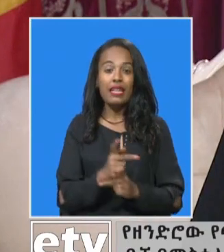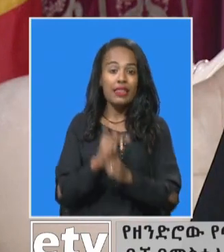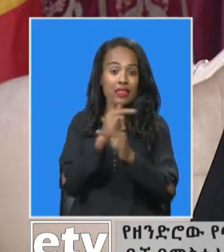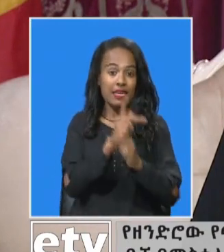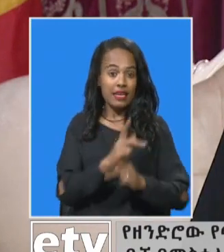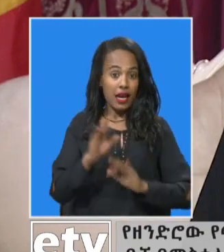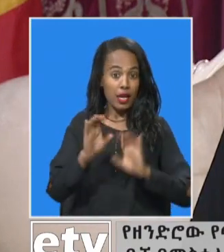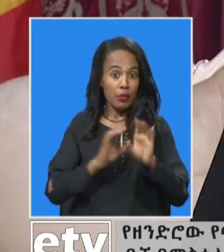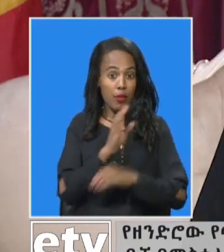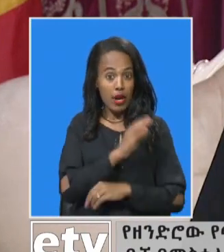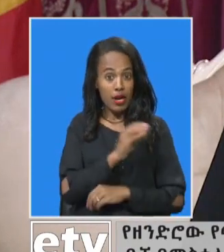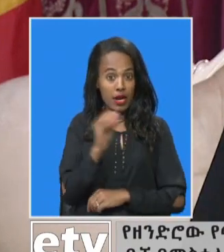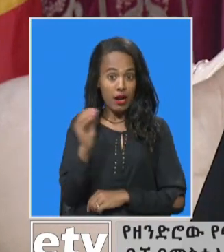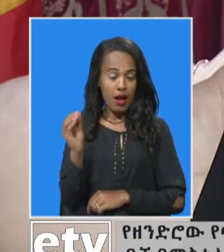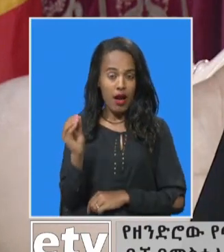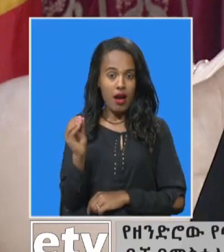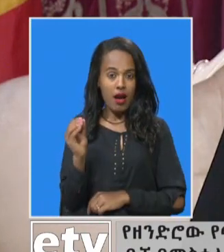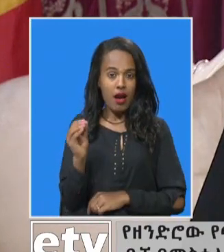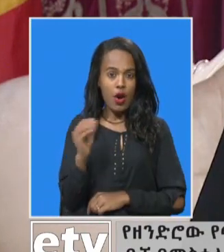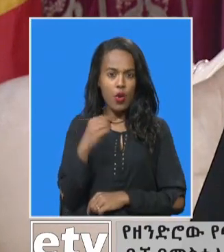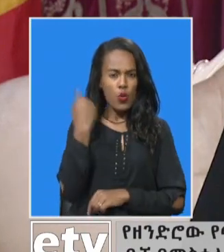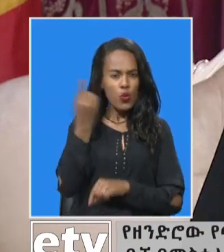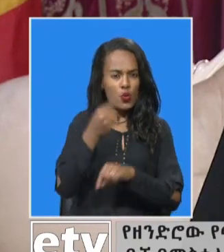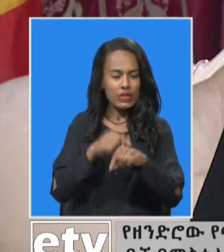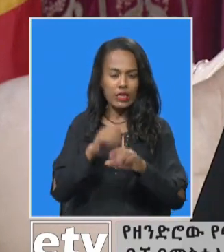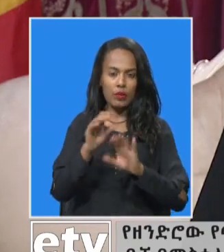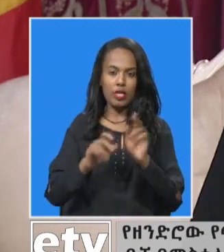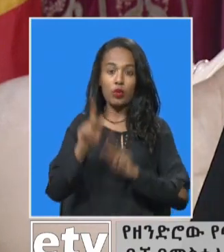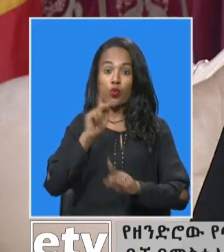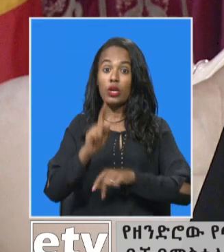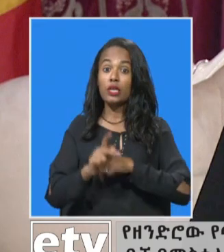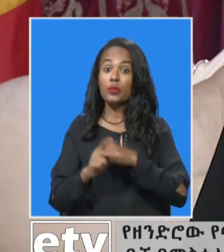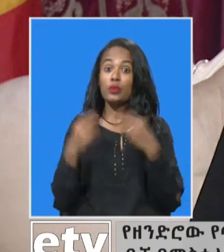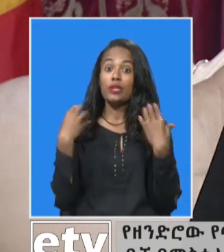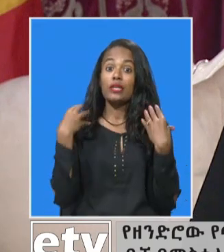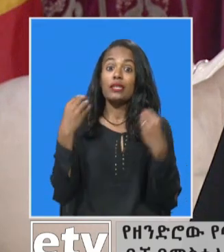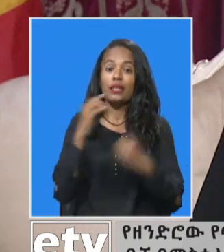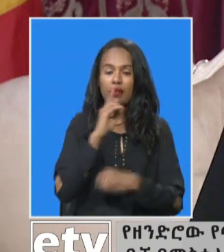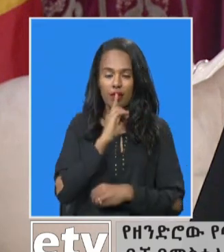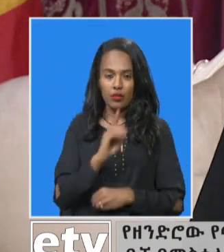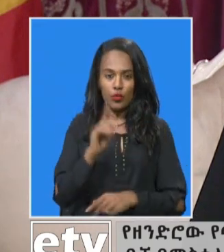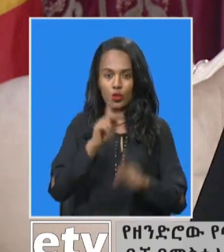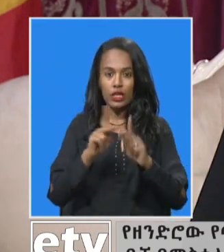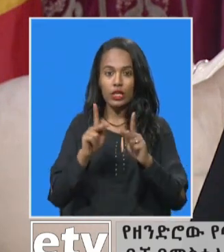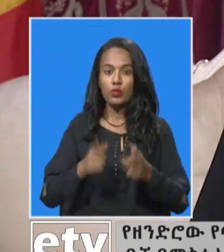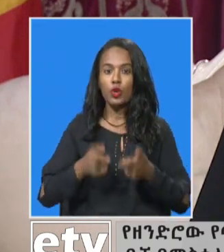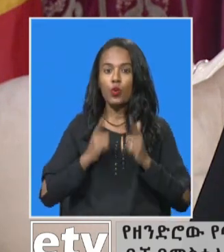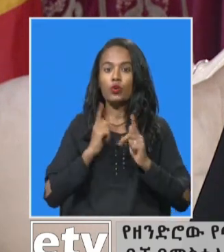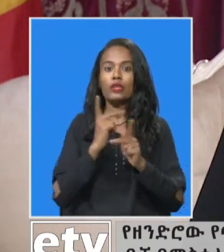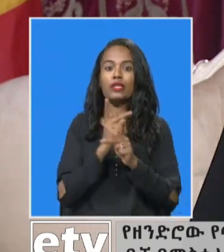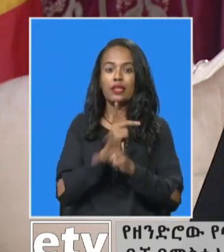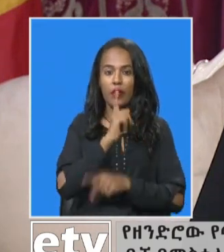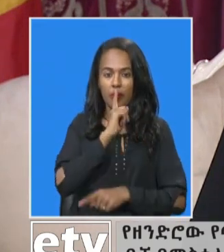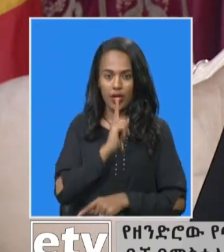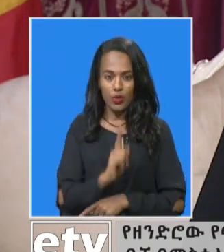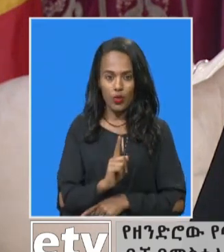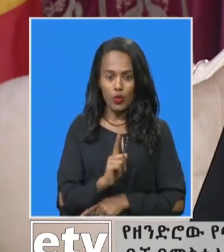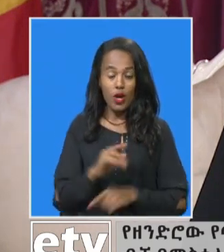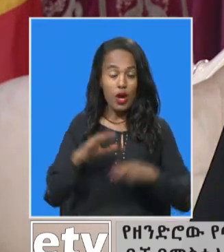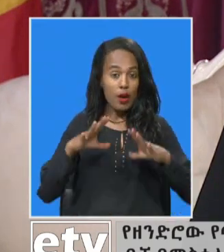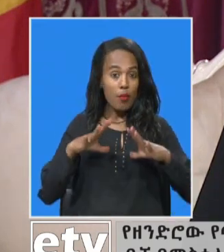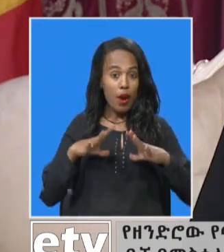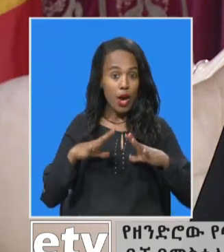ጥንቃቄ በማድረግና ሁሉ የሚደረገው ለህዝብ ደህንነት ነው። የህዝብ ህይወት እንዲጠበቅ ነው።